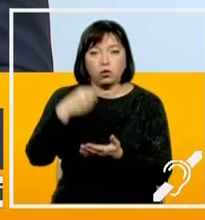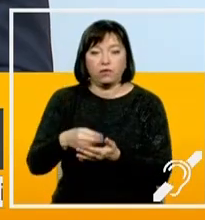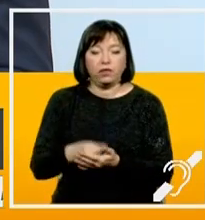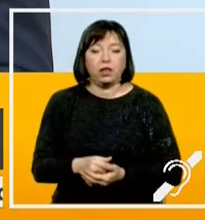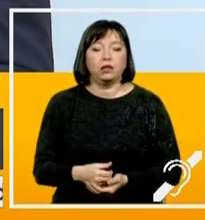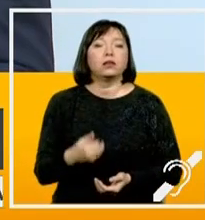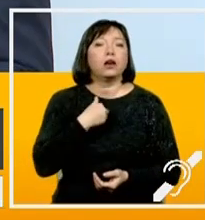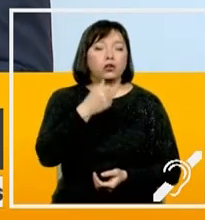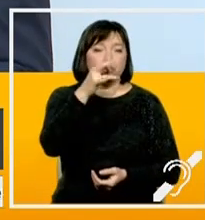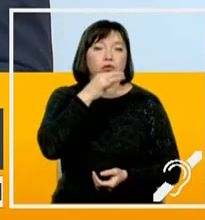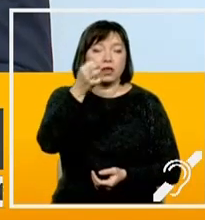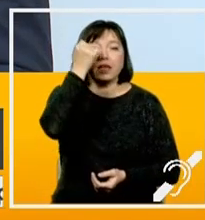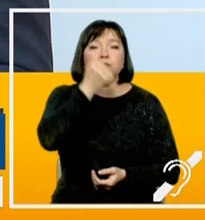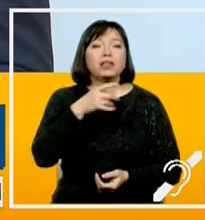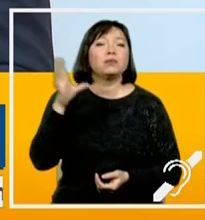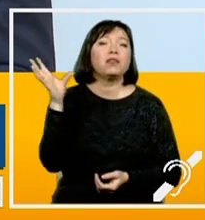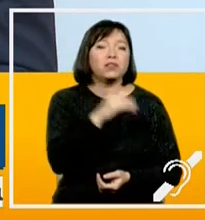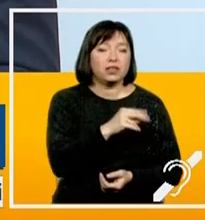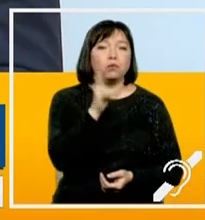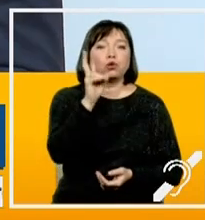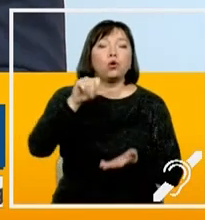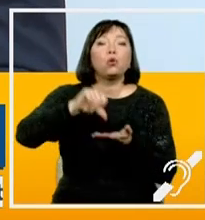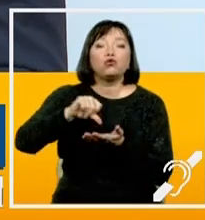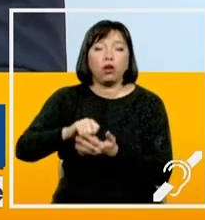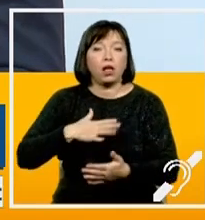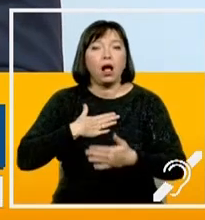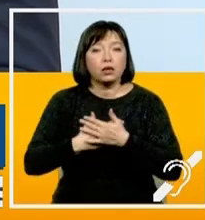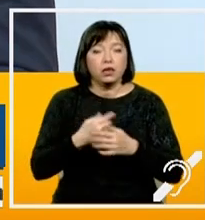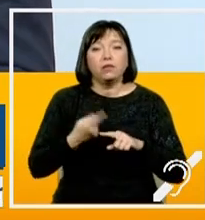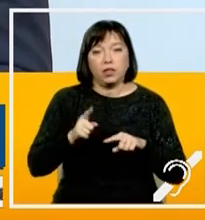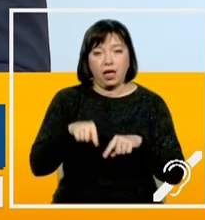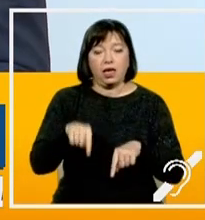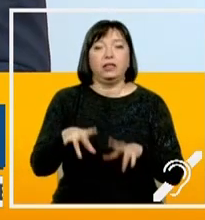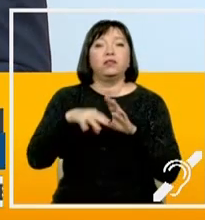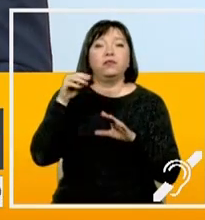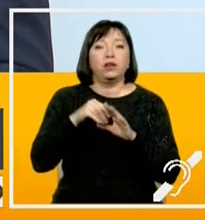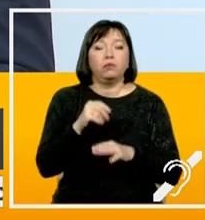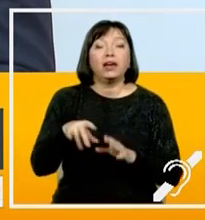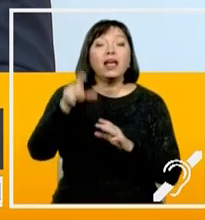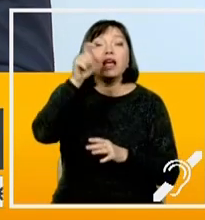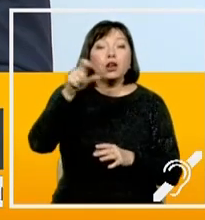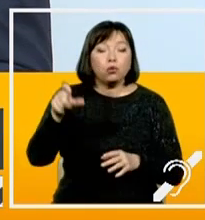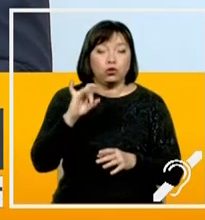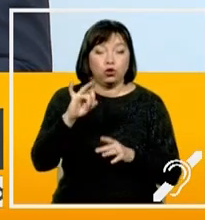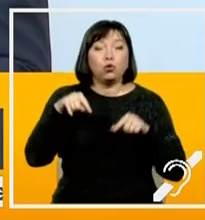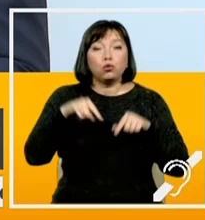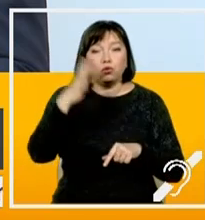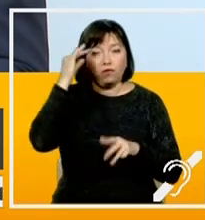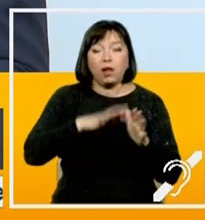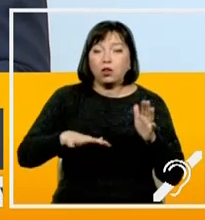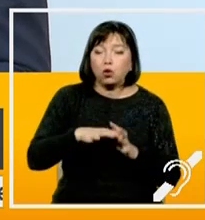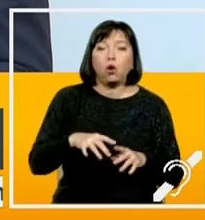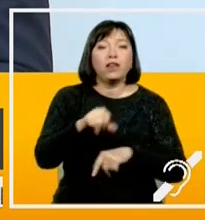adresez mulțumiri tuturor celor care au participat activ la aceste alegeri. Alegătorii de acasă,